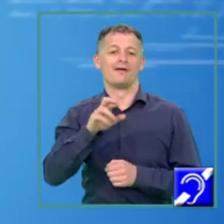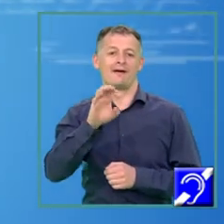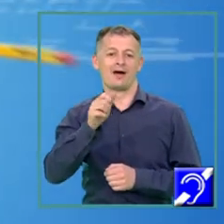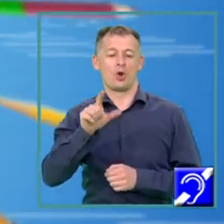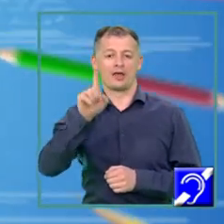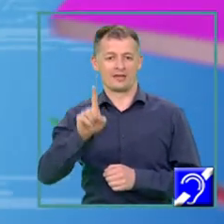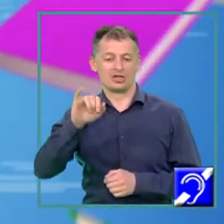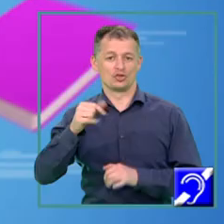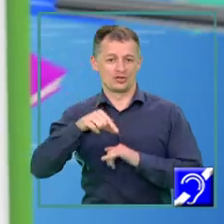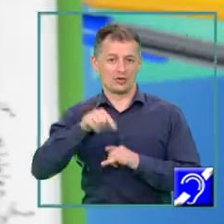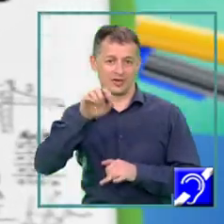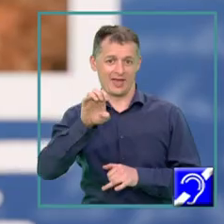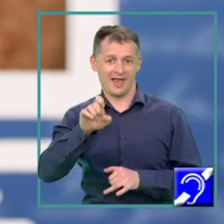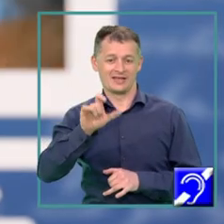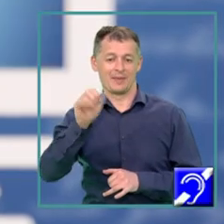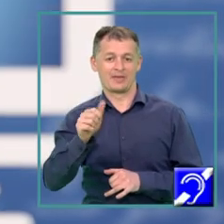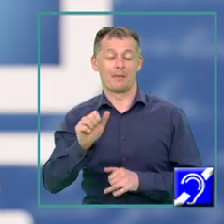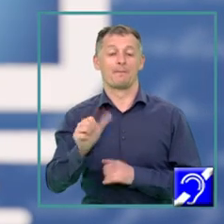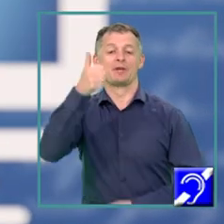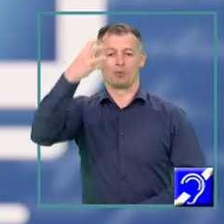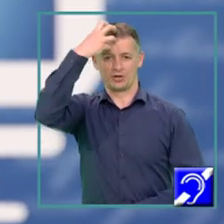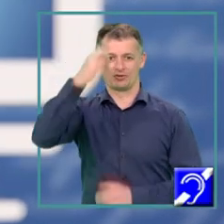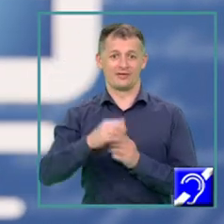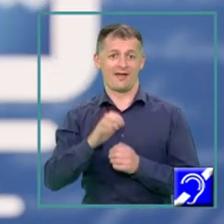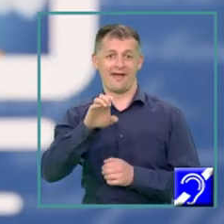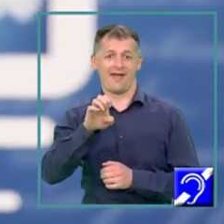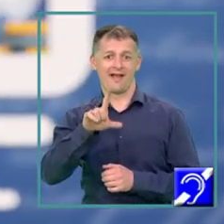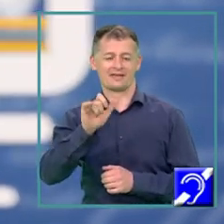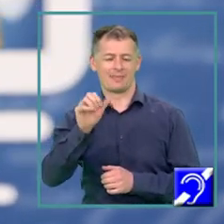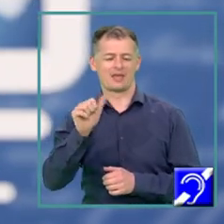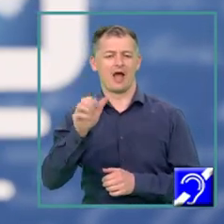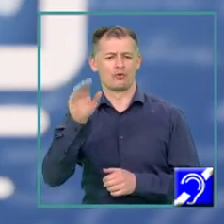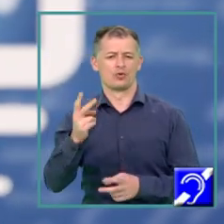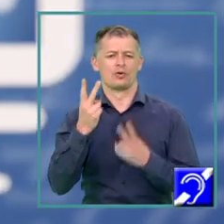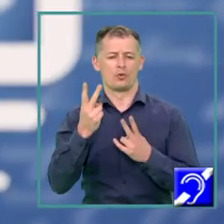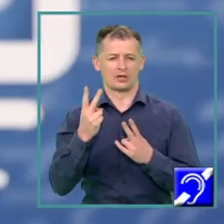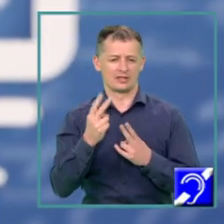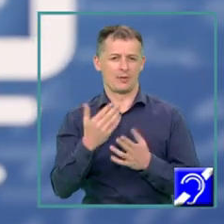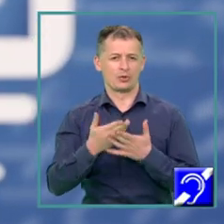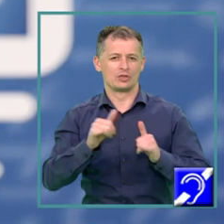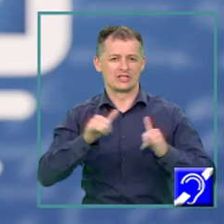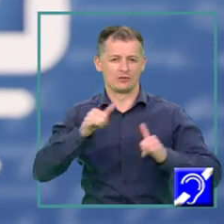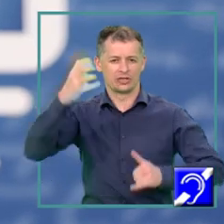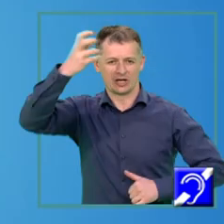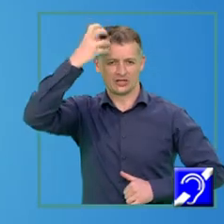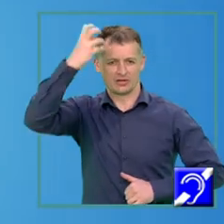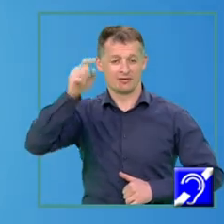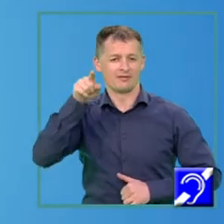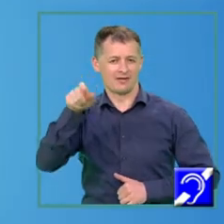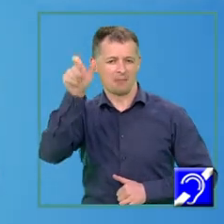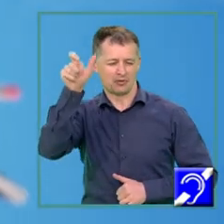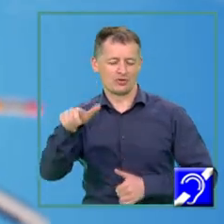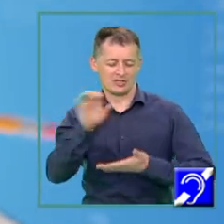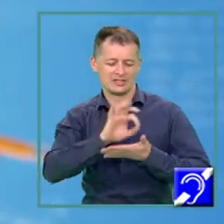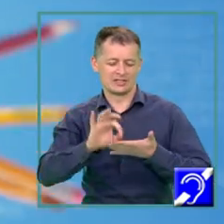primii regi din istoria țării noastre. Regina Elisabeta a avut un rol esențial în dezvoltarea culturii, fiind ea însăși o